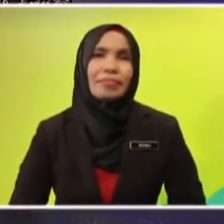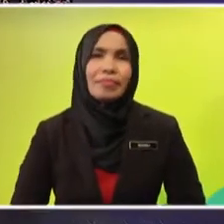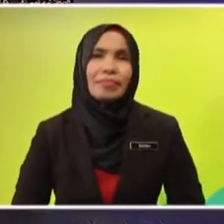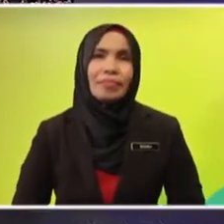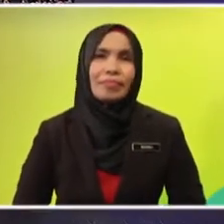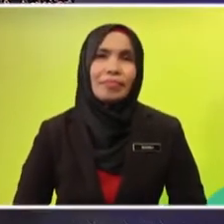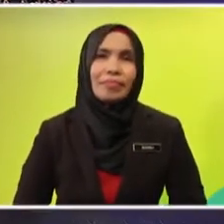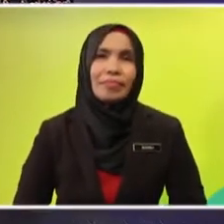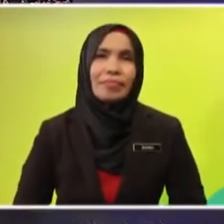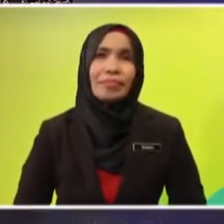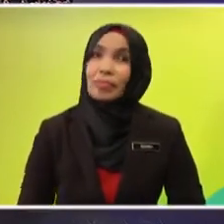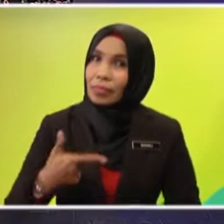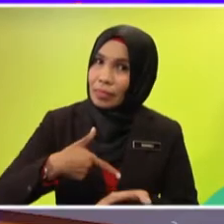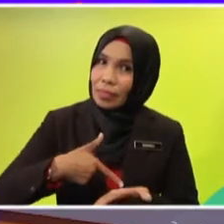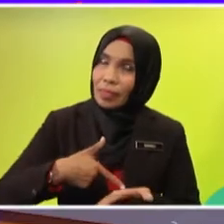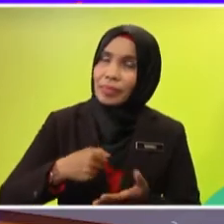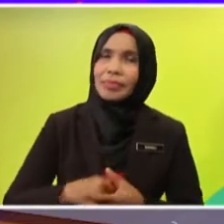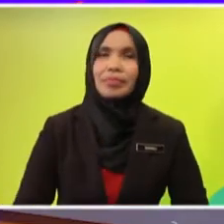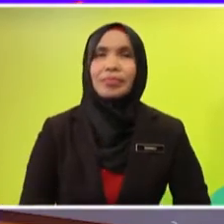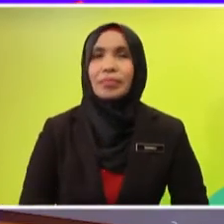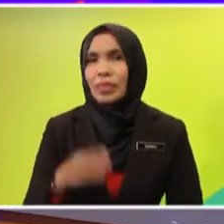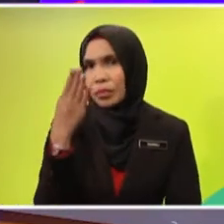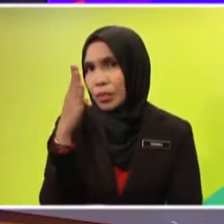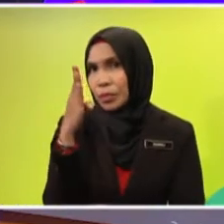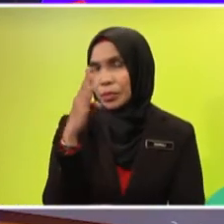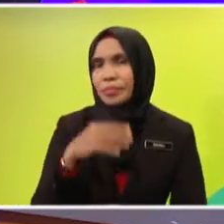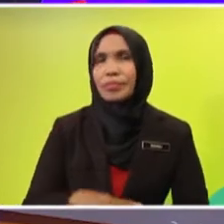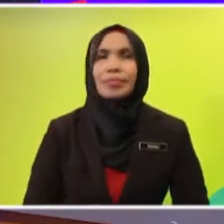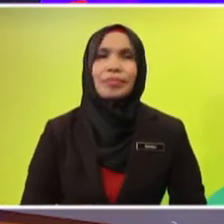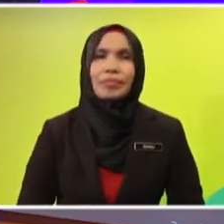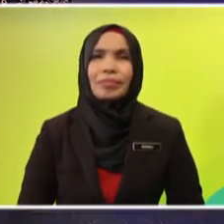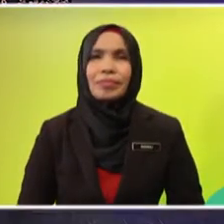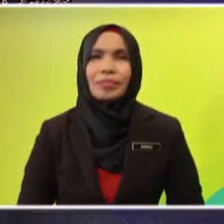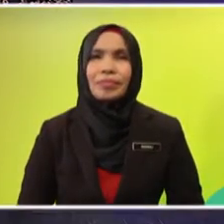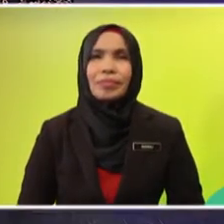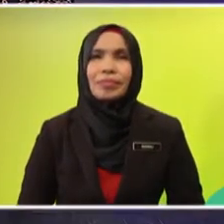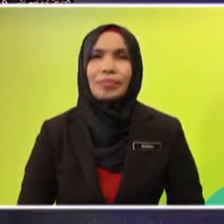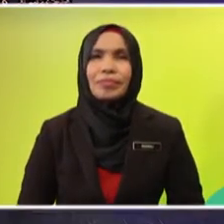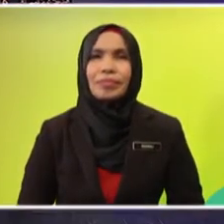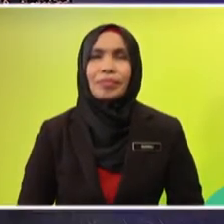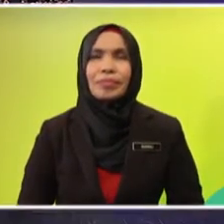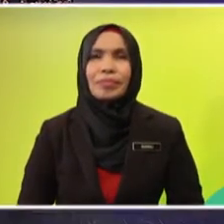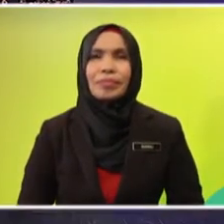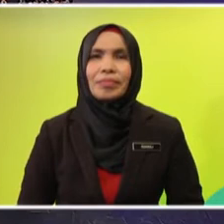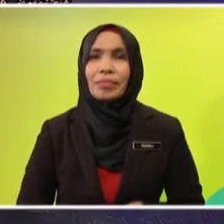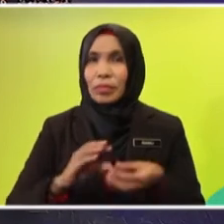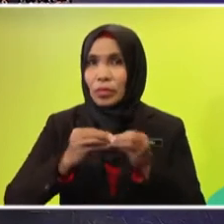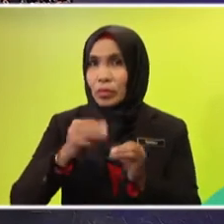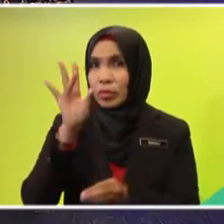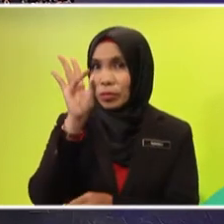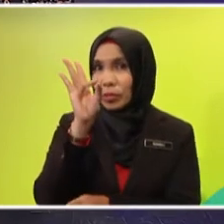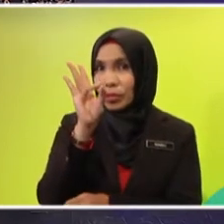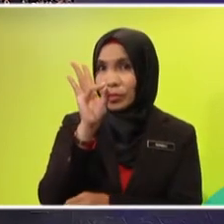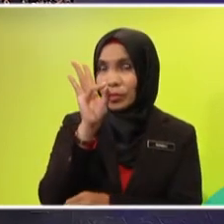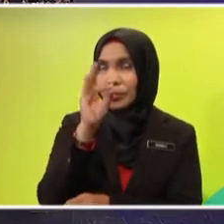666 kita masukkan lagi warna biru juga naik fight Hai sekarang aku gak lagi kepada 0777